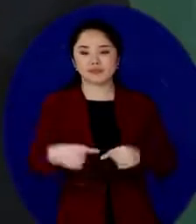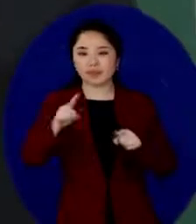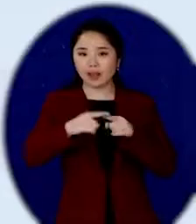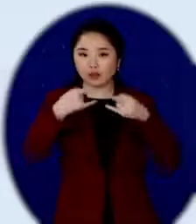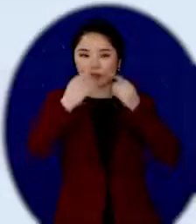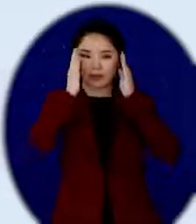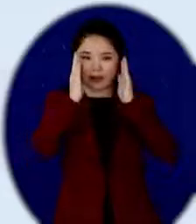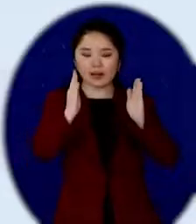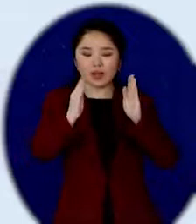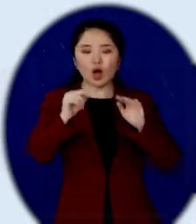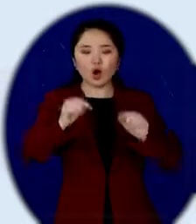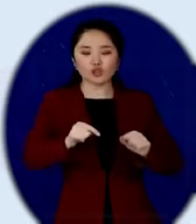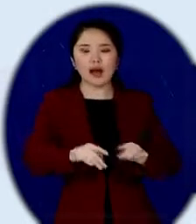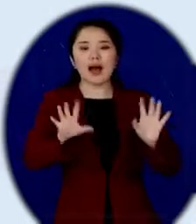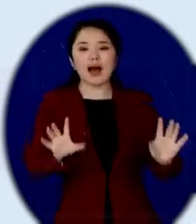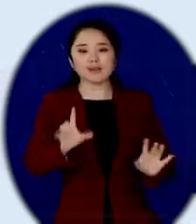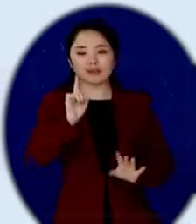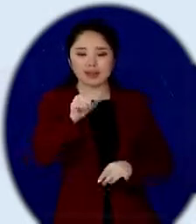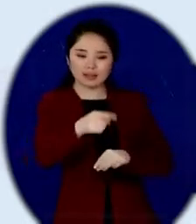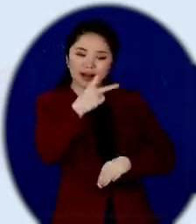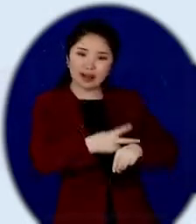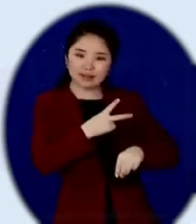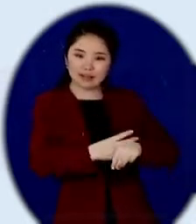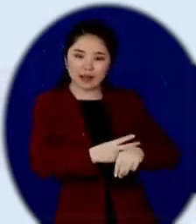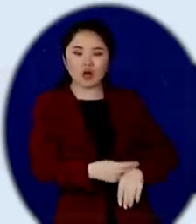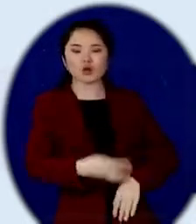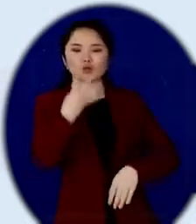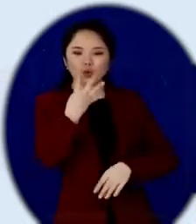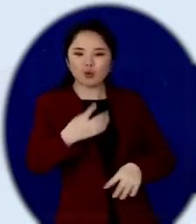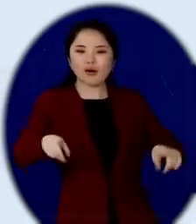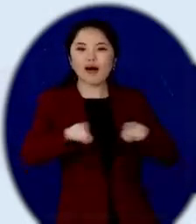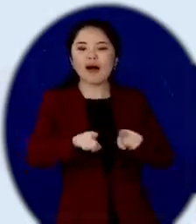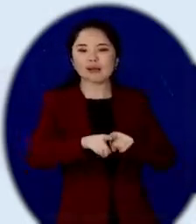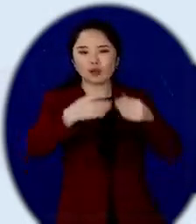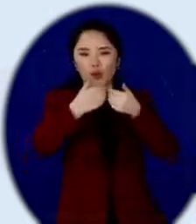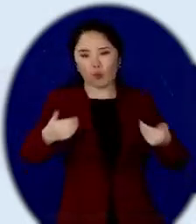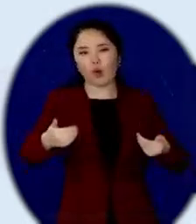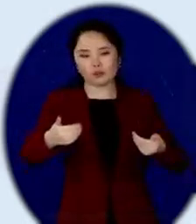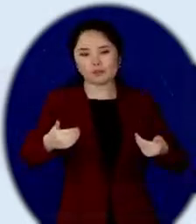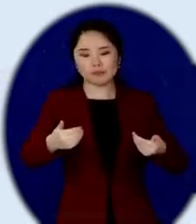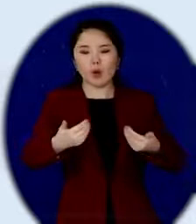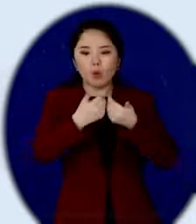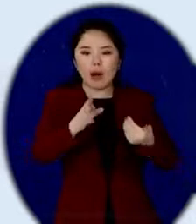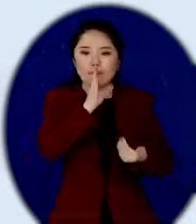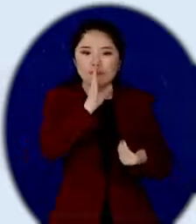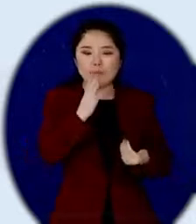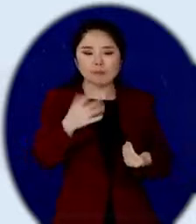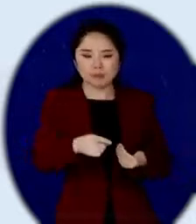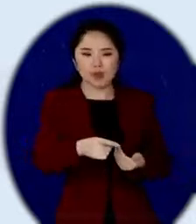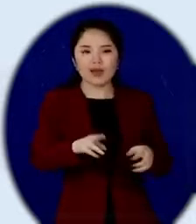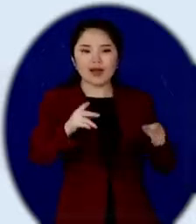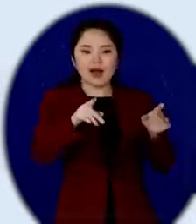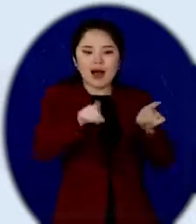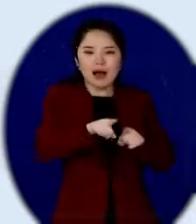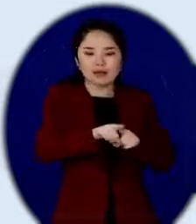харъя. Одоо 11 харандаагаа 4 тэнцүү хэсэгт хуваая. Хуваахдаа тэнцүү